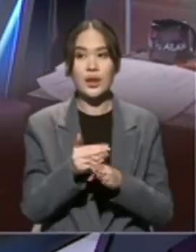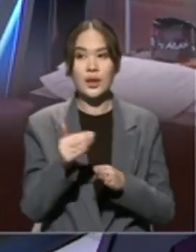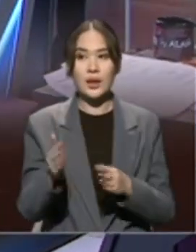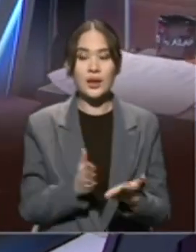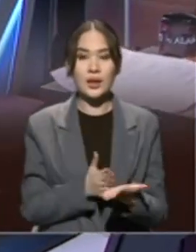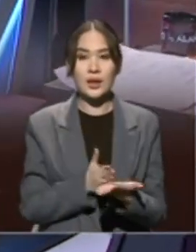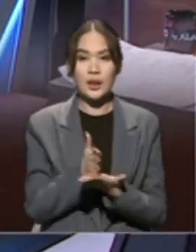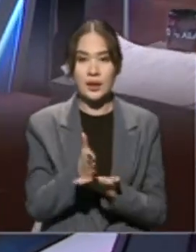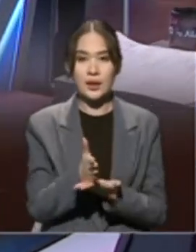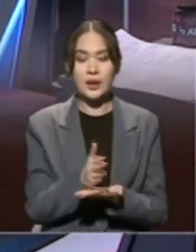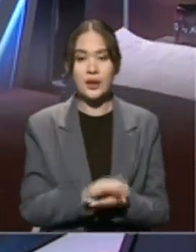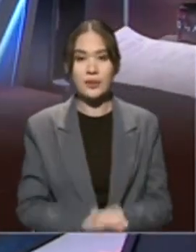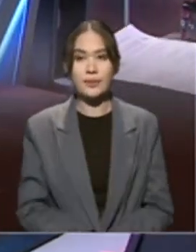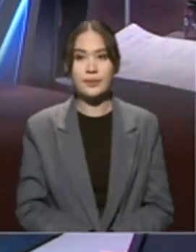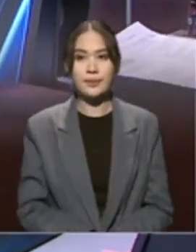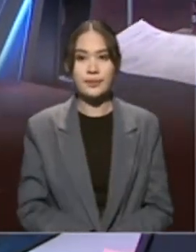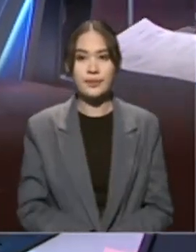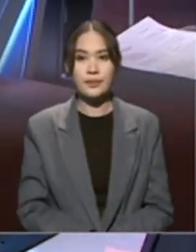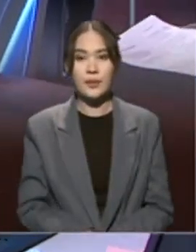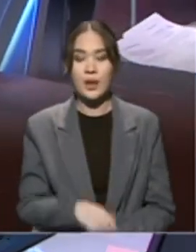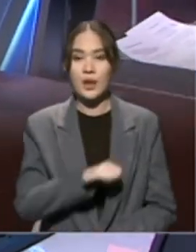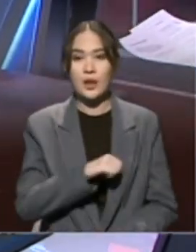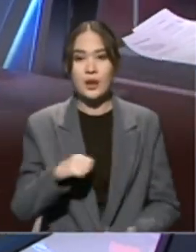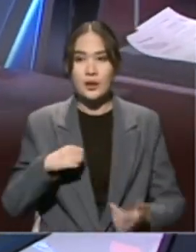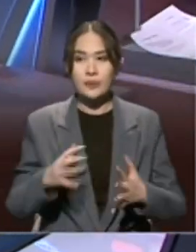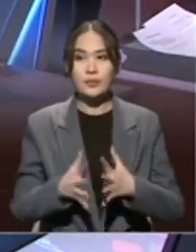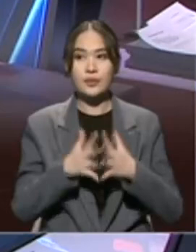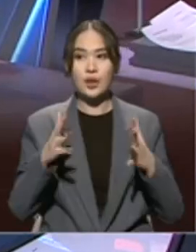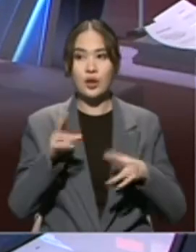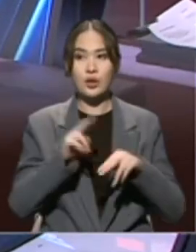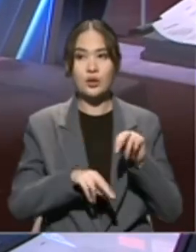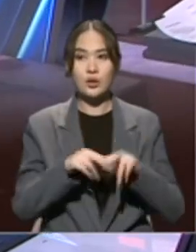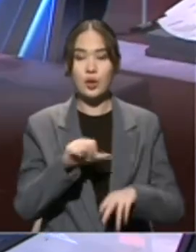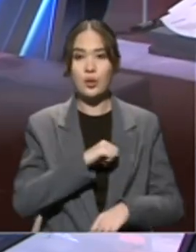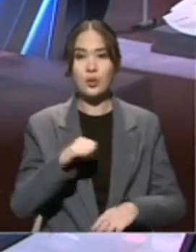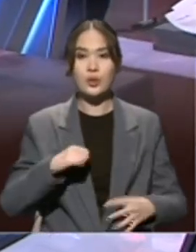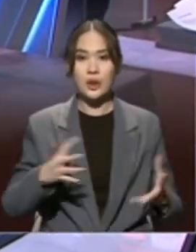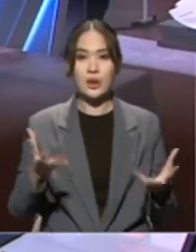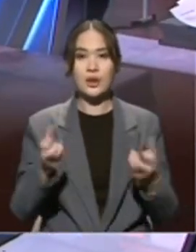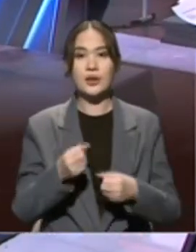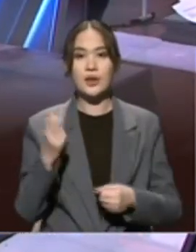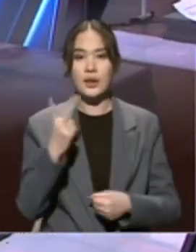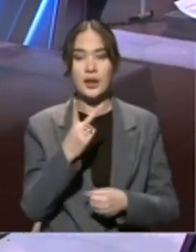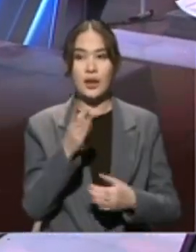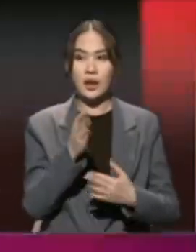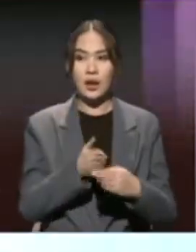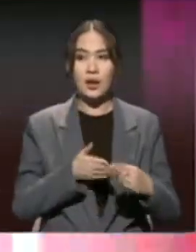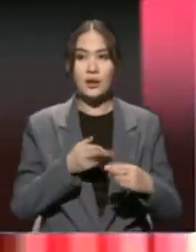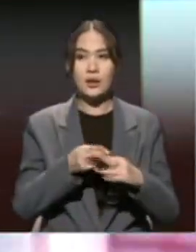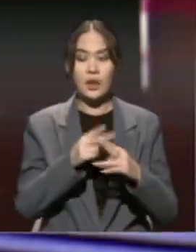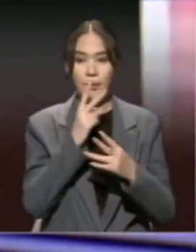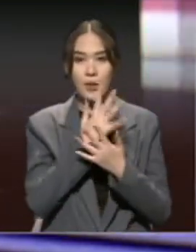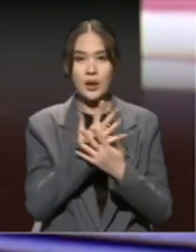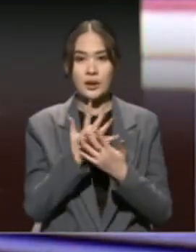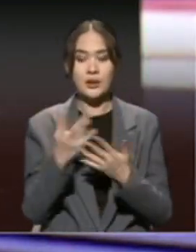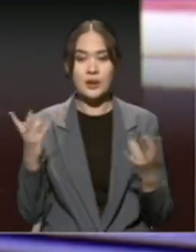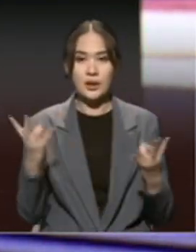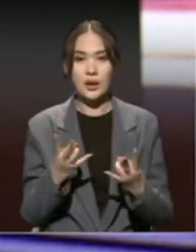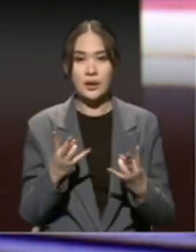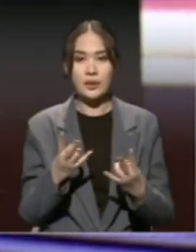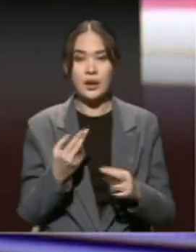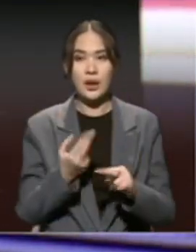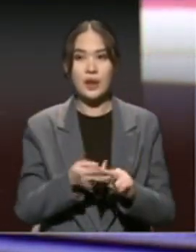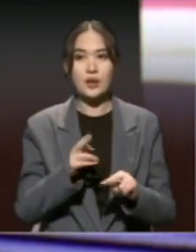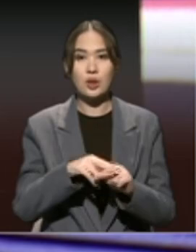тікелей банкпен немесе сол құрылыс компанияларымен өз алатын деп те екіге бөліп қарастыру керек, көрерменге де түсінікті болсын. Қалай қарасақ